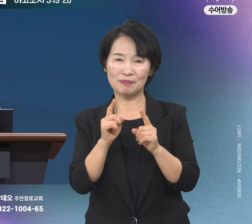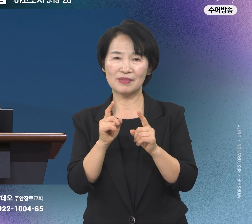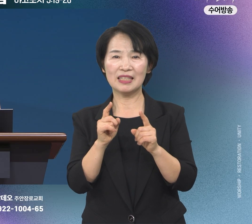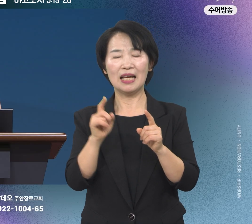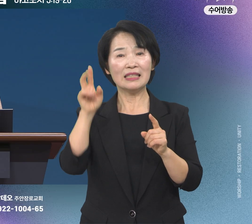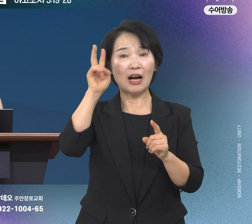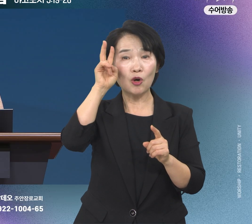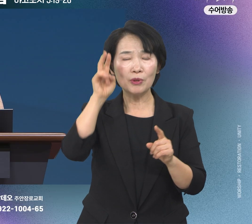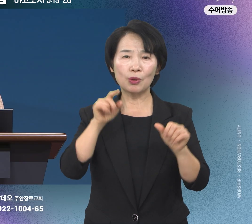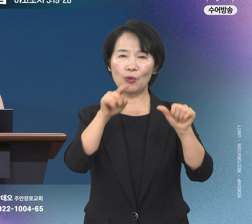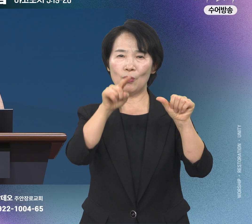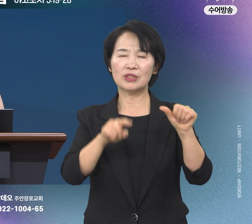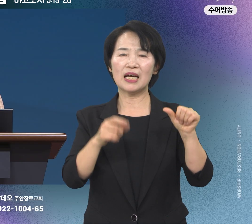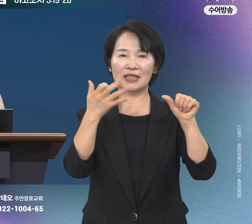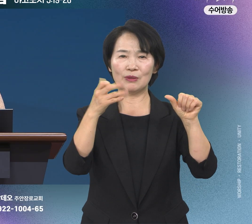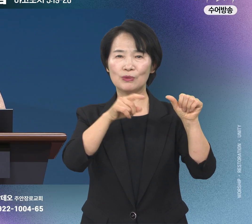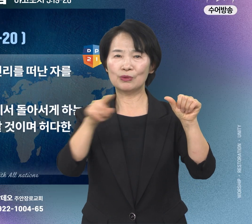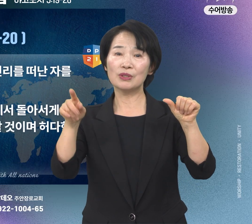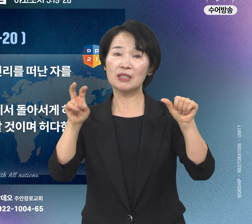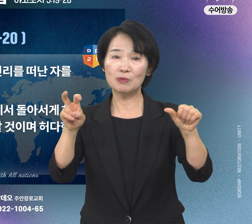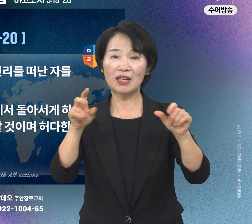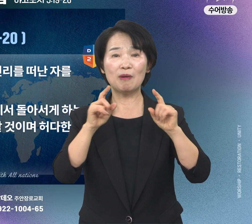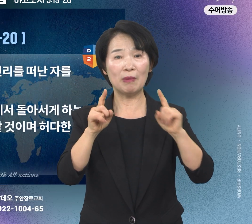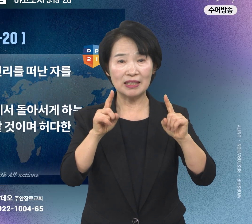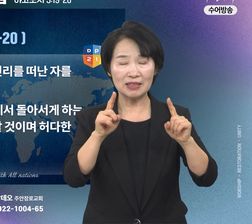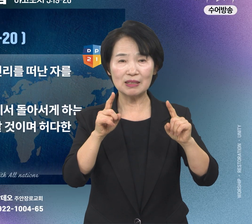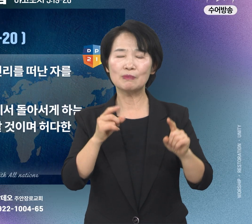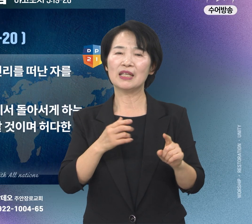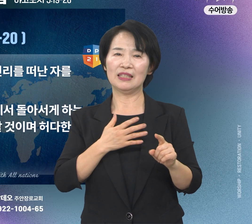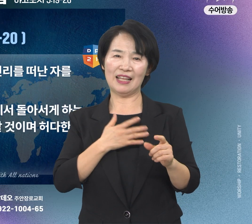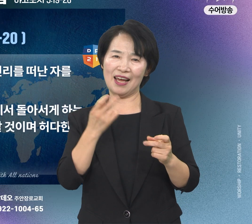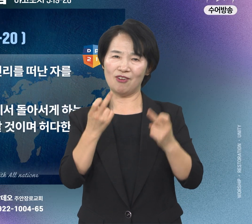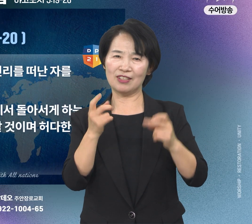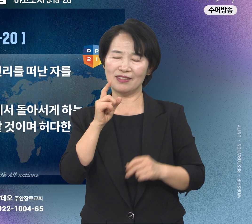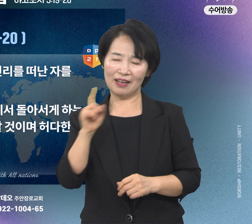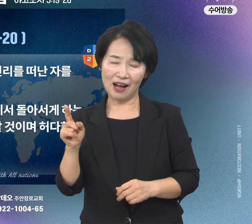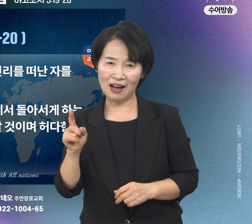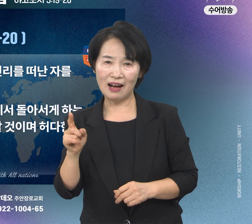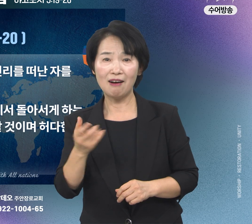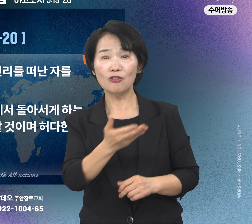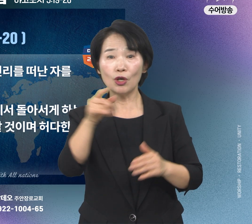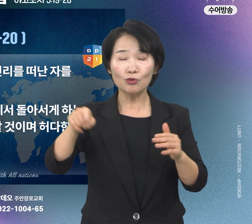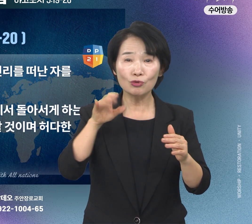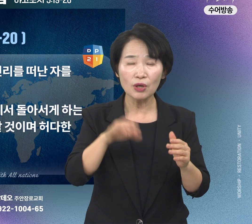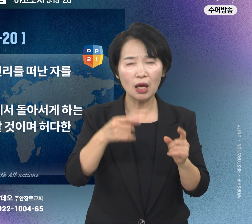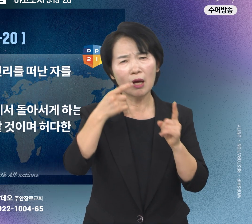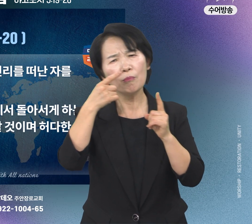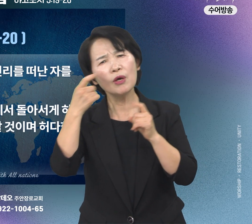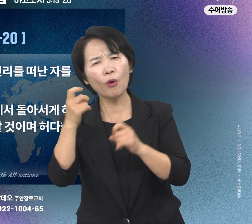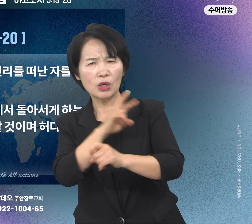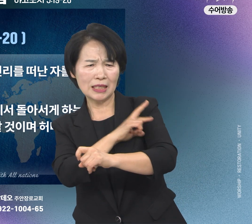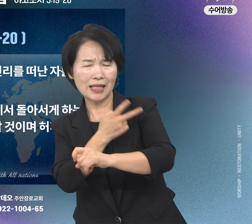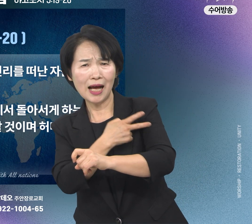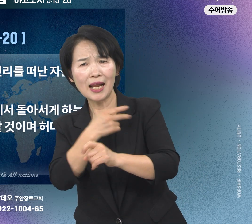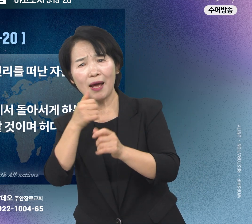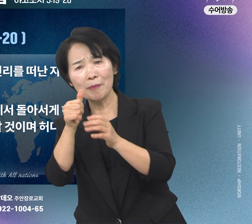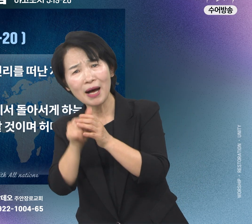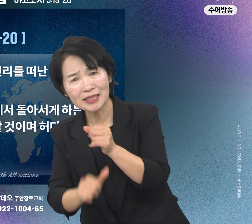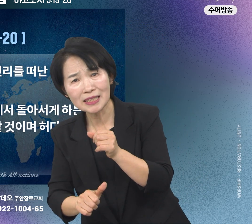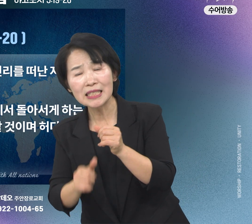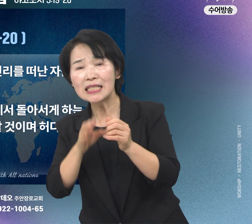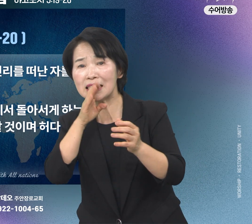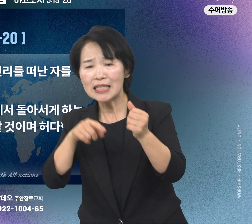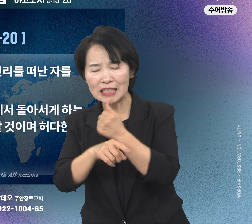야고보서 5장 19절에서 20절은 이렇게 이야기합니다. 내 형제들아, 너희 중에 미혹되어 진리를 떠난 자를